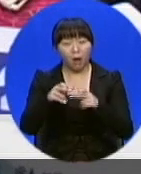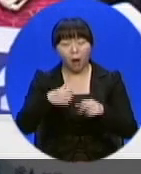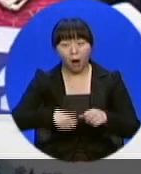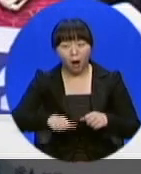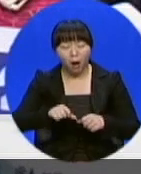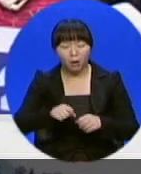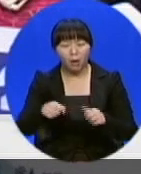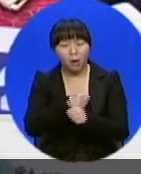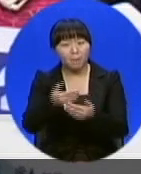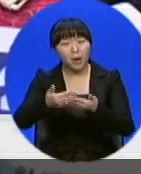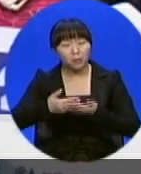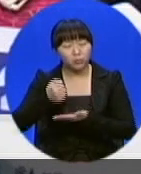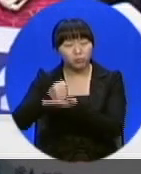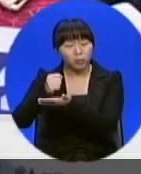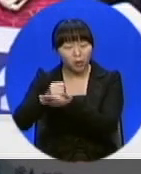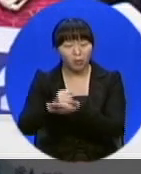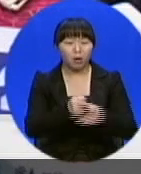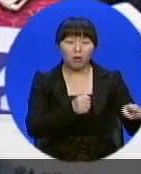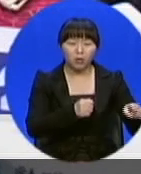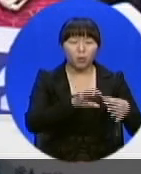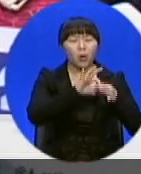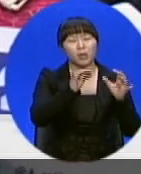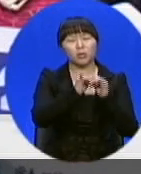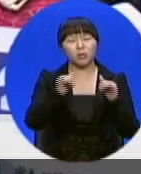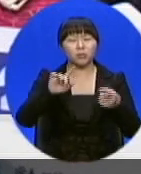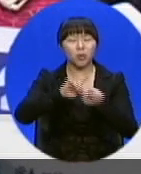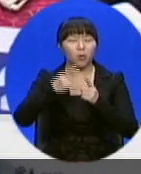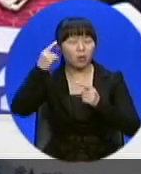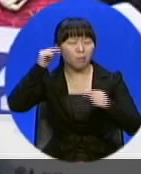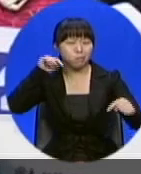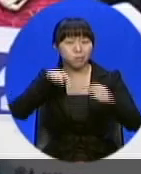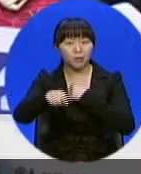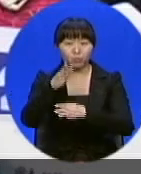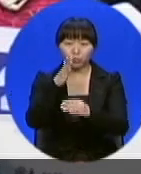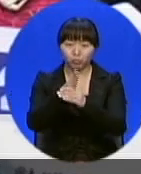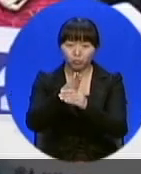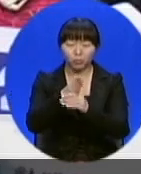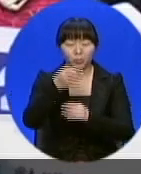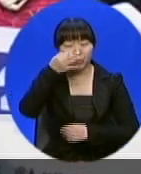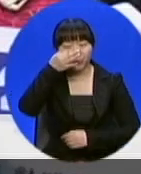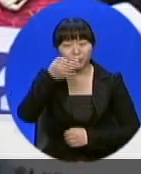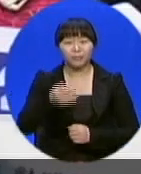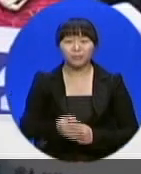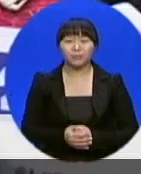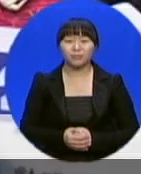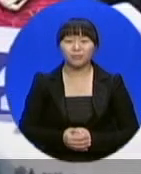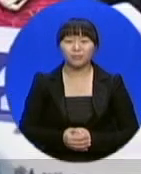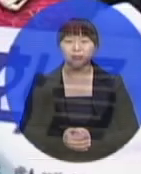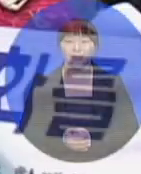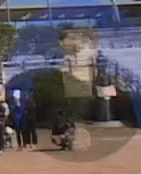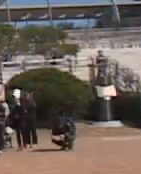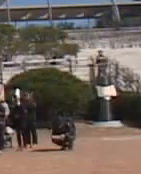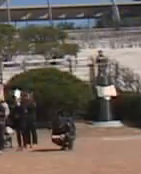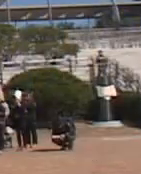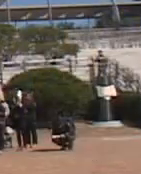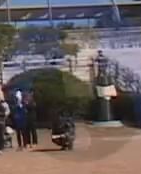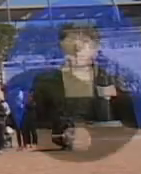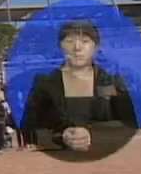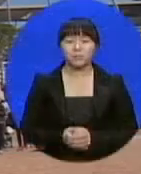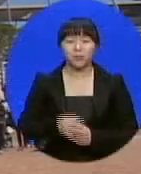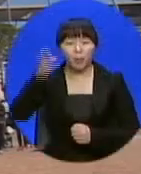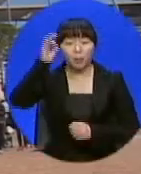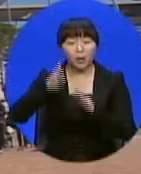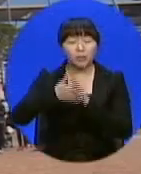당했다는 부모 측의 주장과 다솜이집 관계자들 간의 의견이 엇갈리고 있는데요. 포항에서 오혜진 기자입니다.